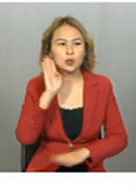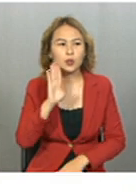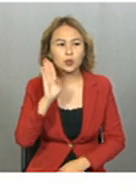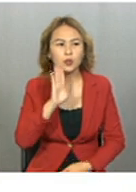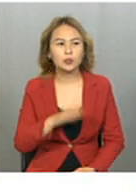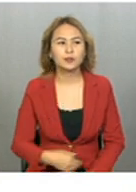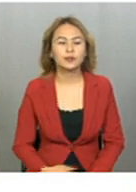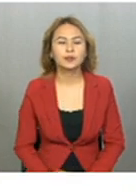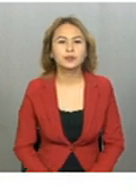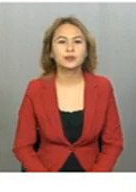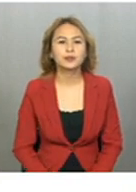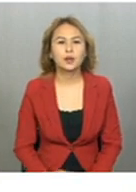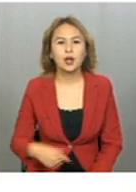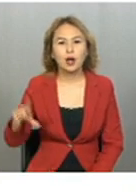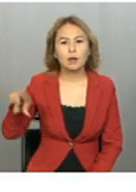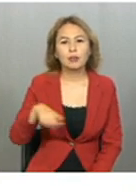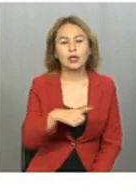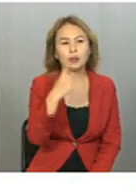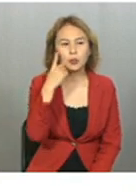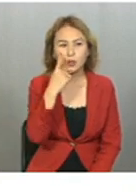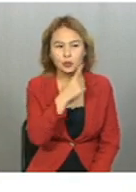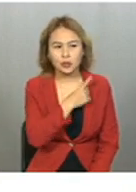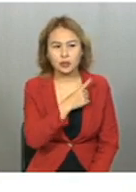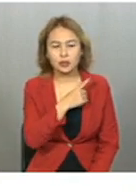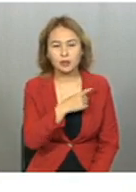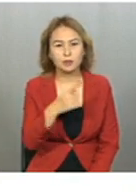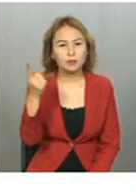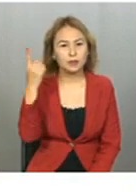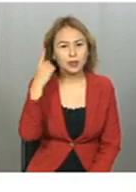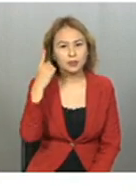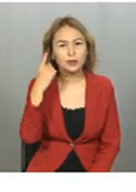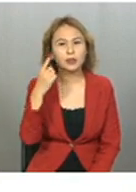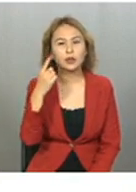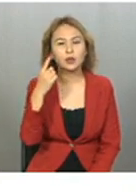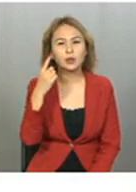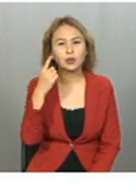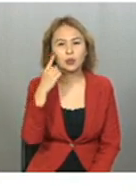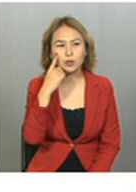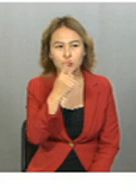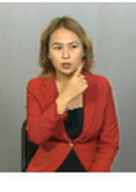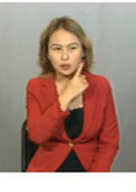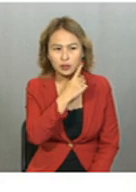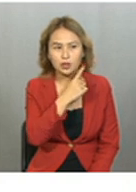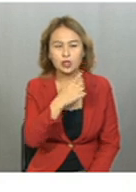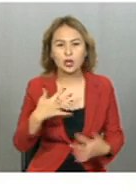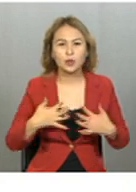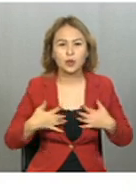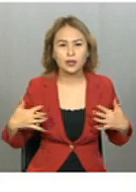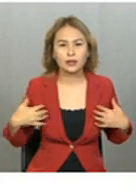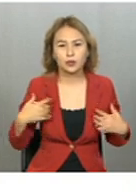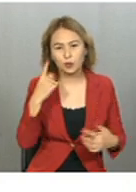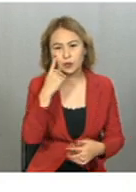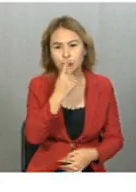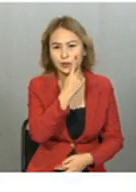су. Бұлақтың көзі, білімнің көзі, жануардың көзі.